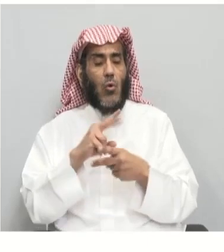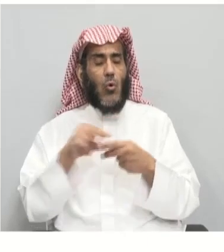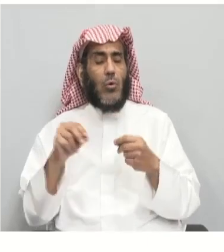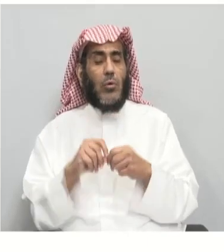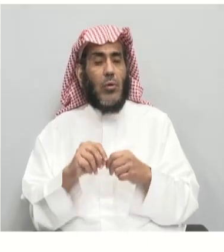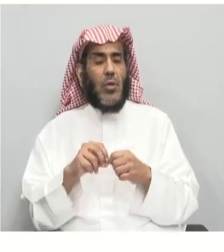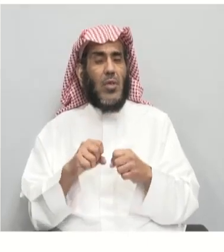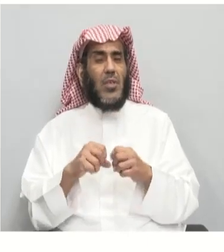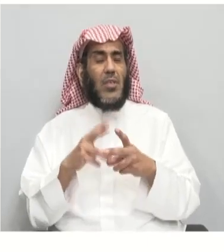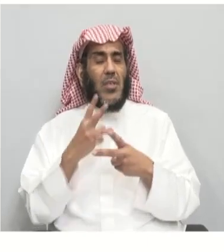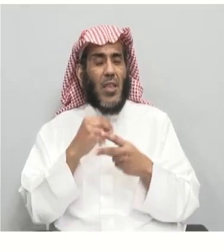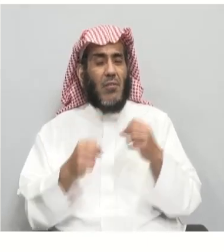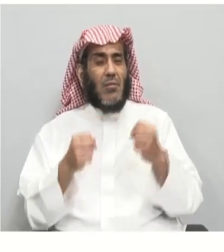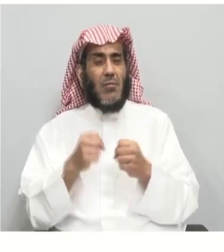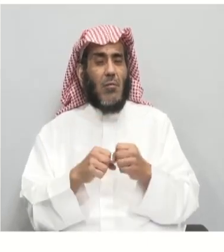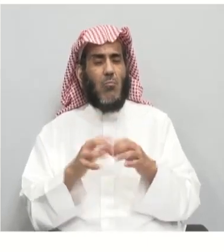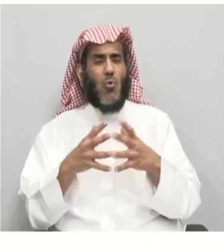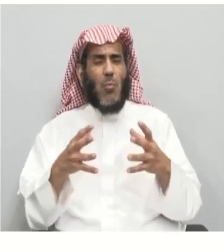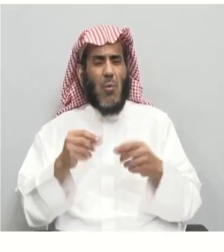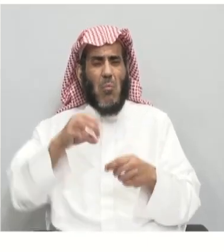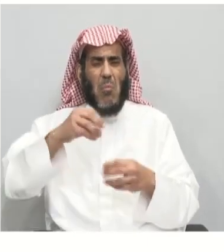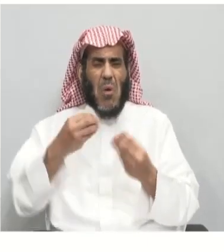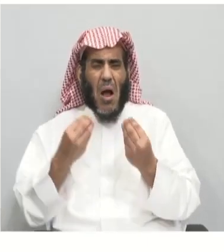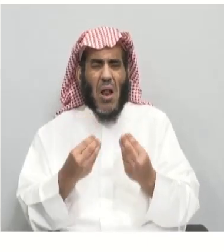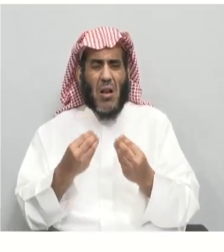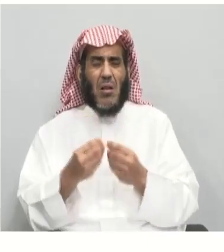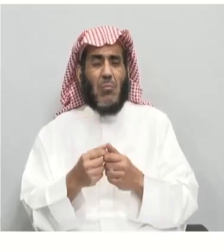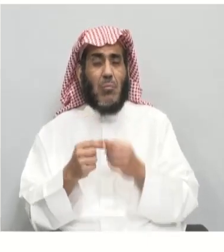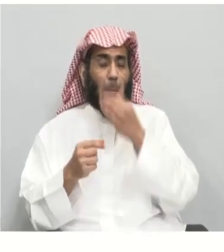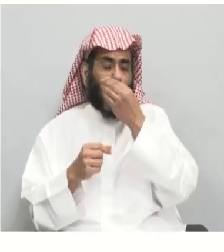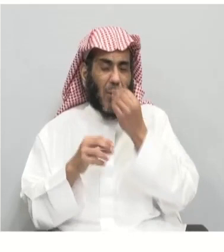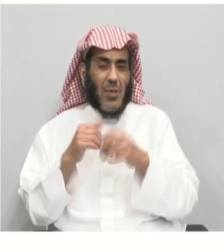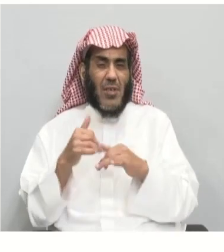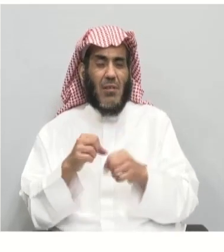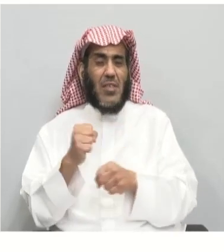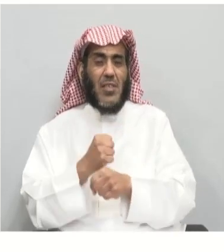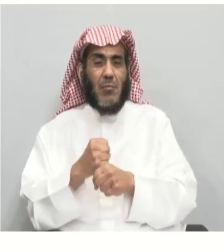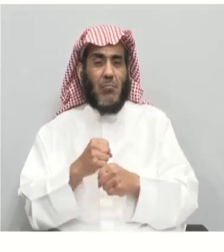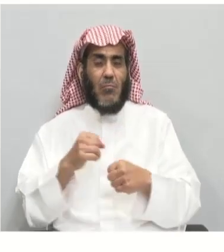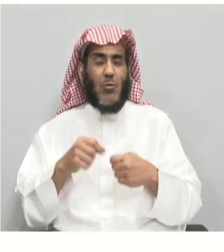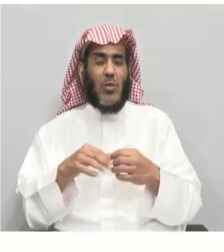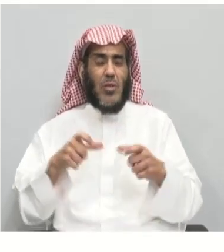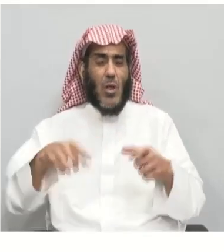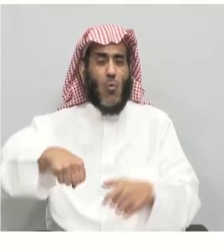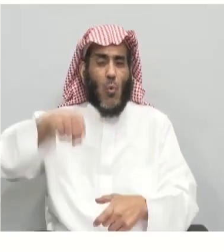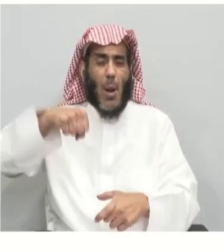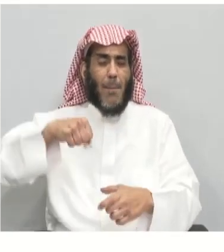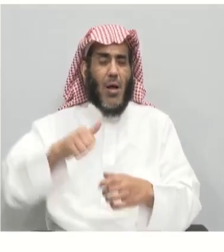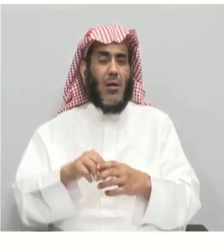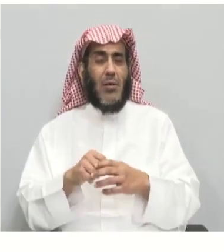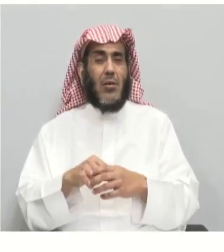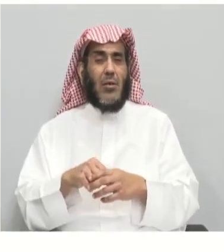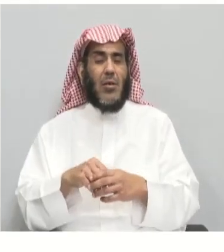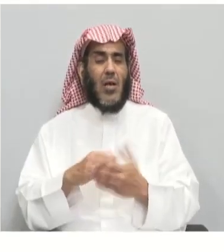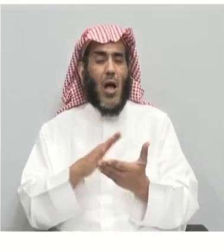تنظيف السياره بكميه مياه اقل وذلك عن طريق استخدام دلو الماء او